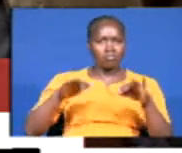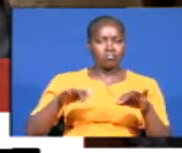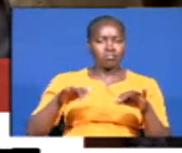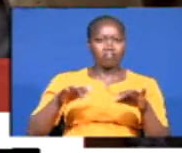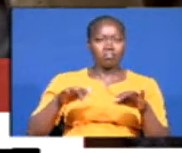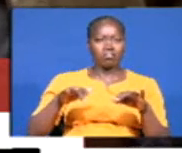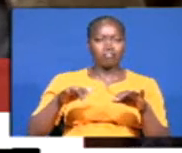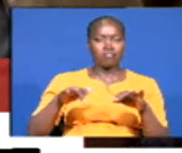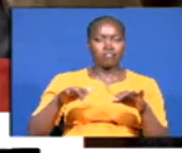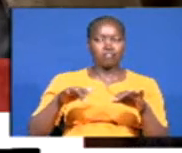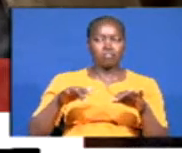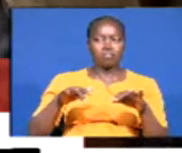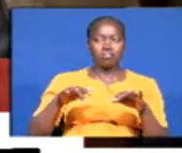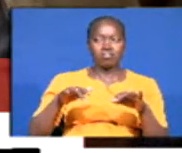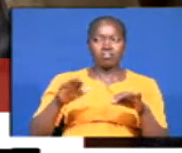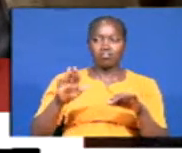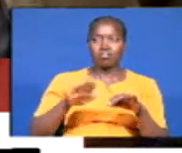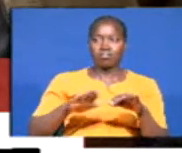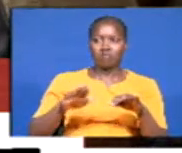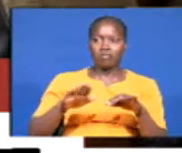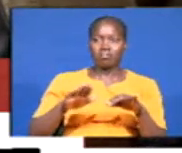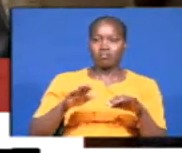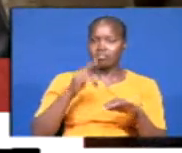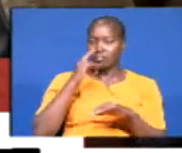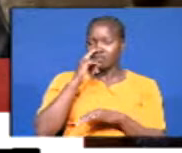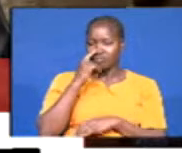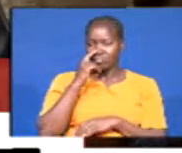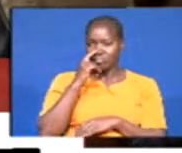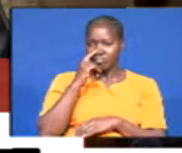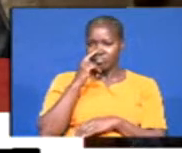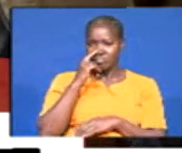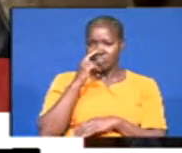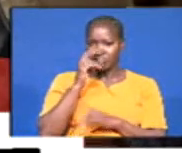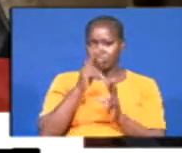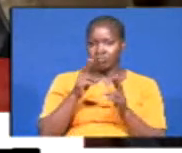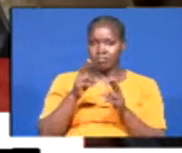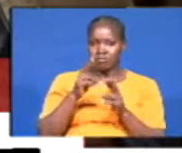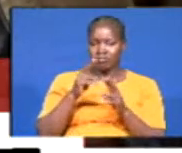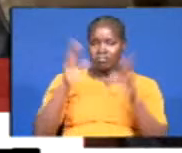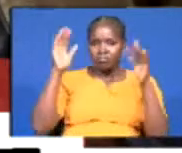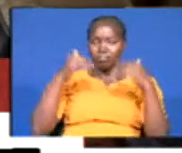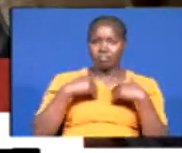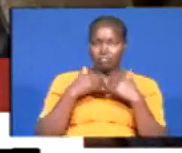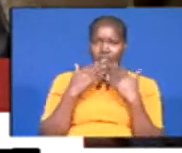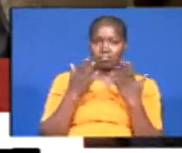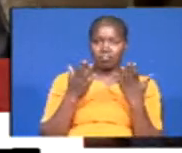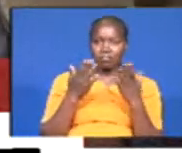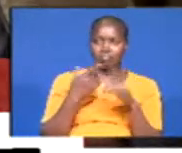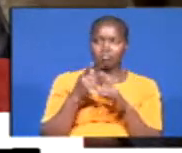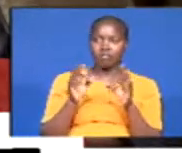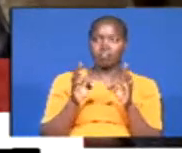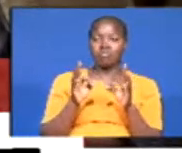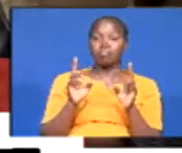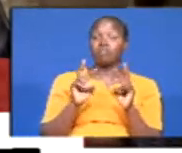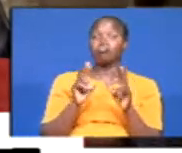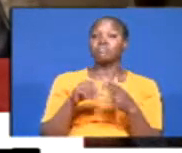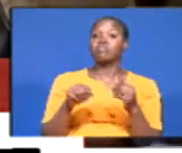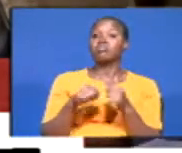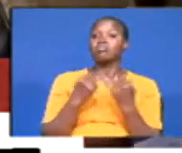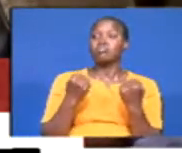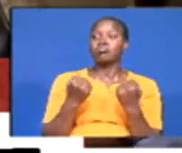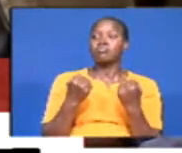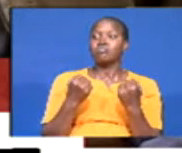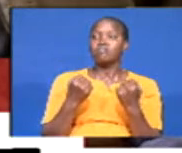in the areas of the Sudans, normally we do not have rainfall. But if you look at what has been happening there, it's